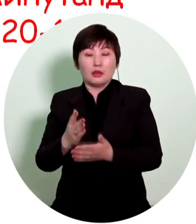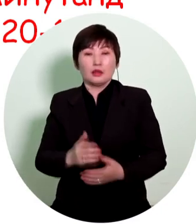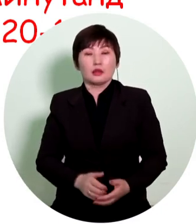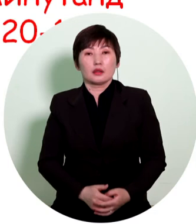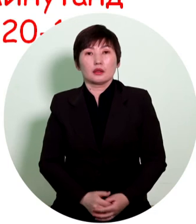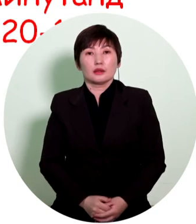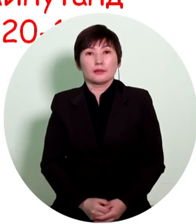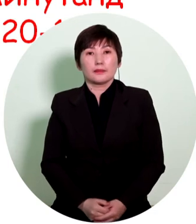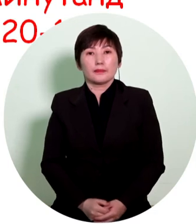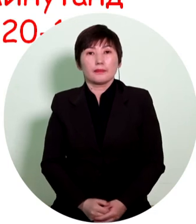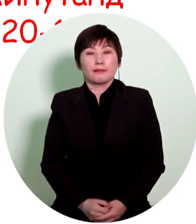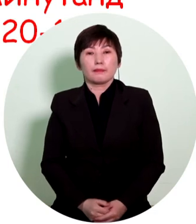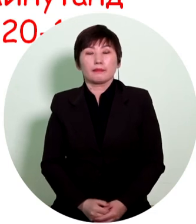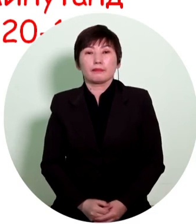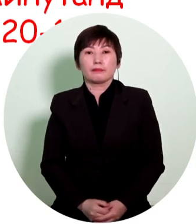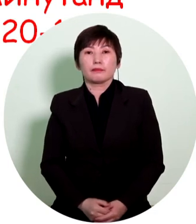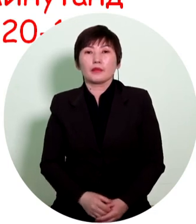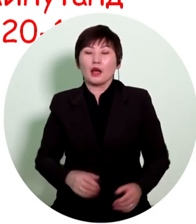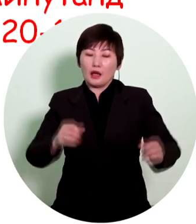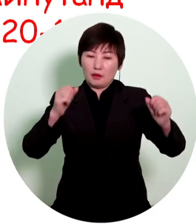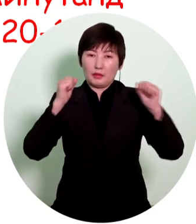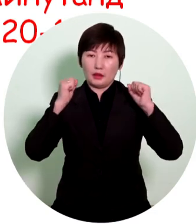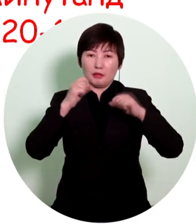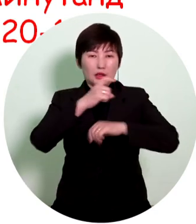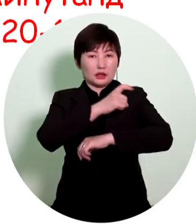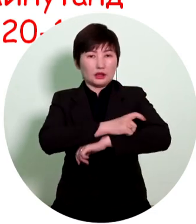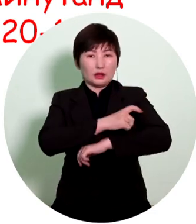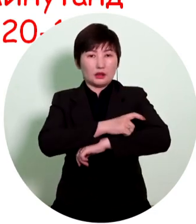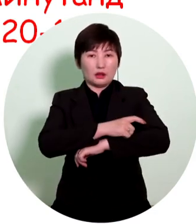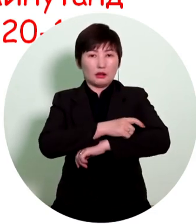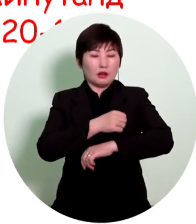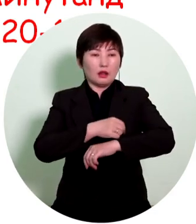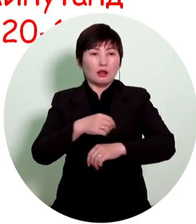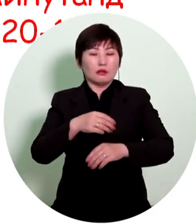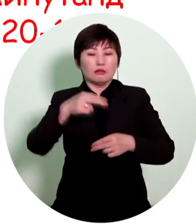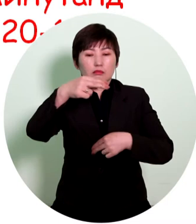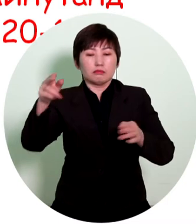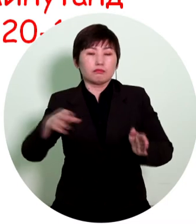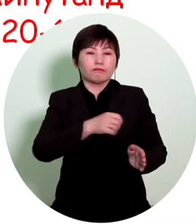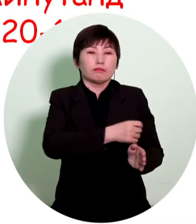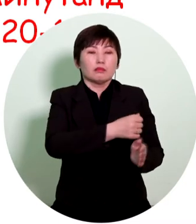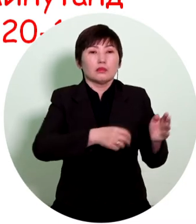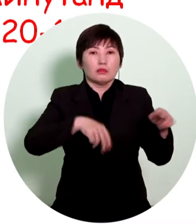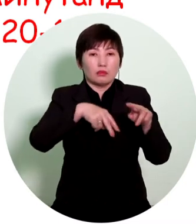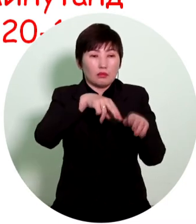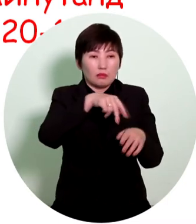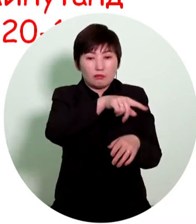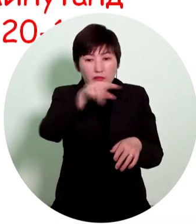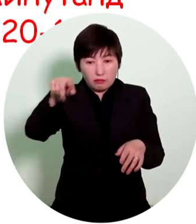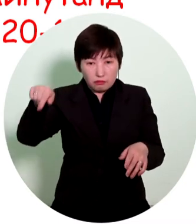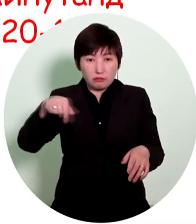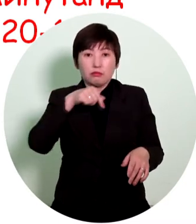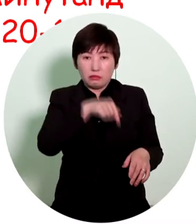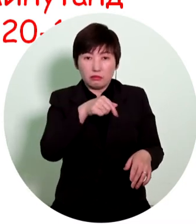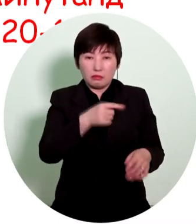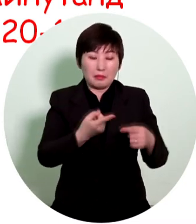нар анзаарч ирсэн бэ гэхээр хүүхдүүдээ та хэд маань бие тамирын хичээл дээр заалаа нэг тойроод ороод ирэхэд бид нар яхна зүрхний цохилт маань